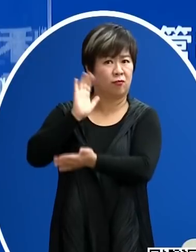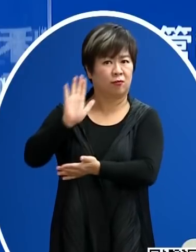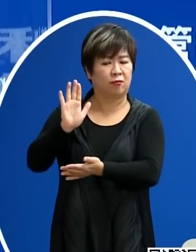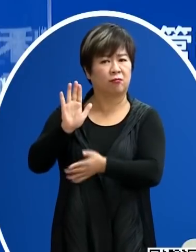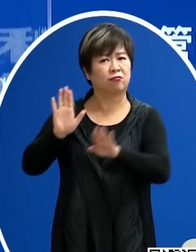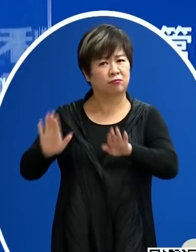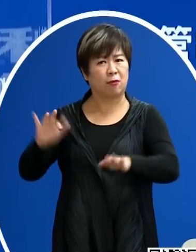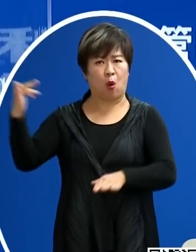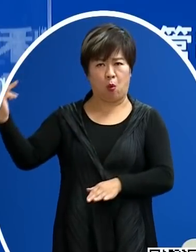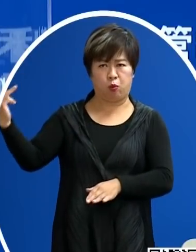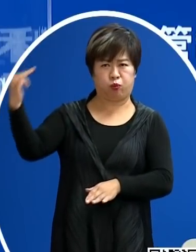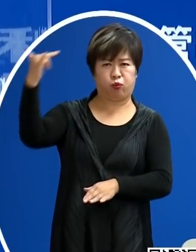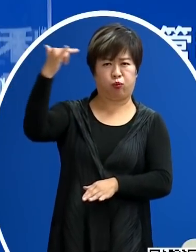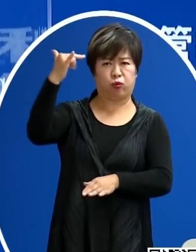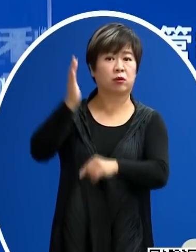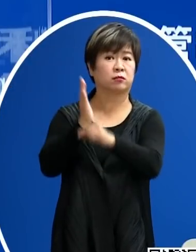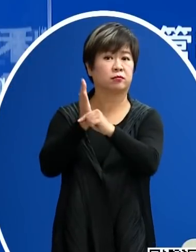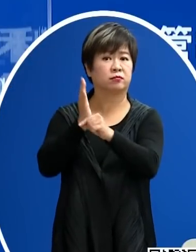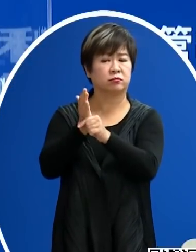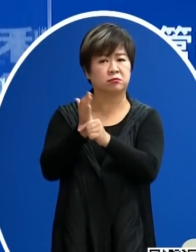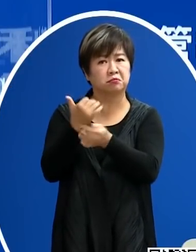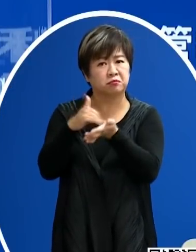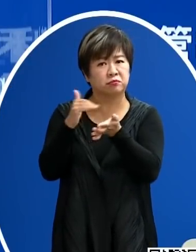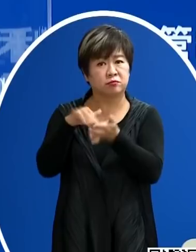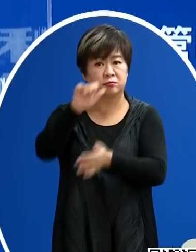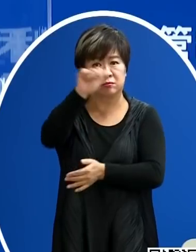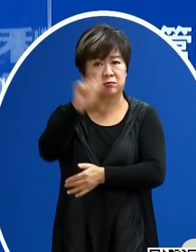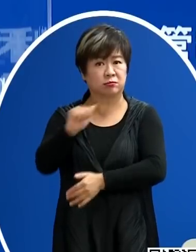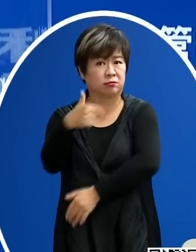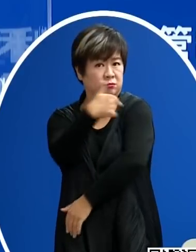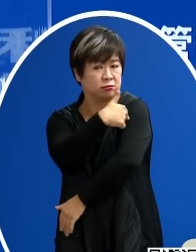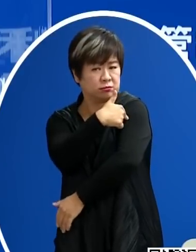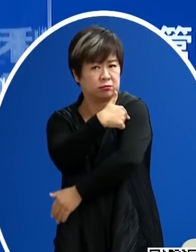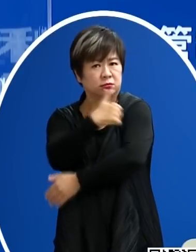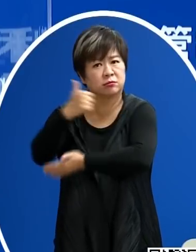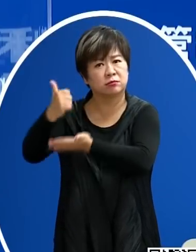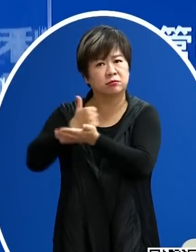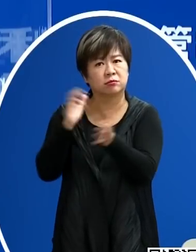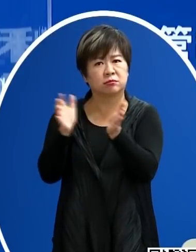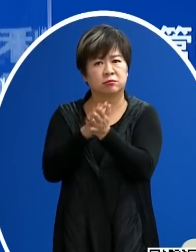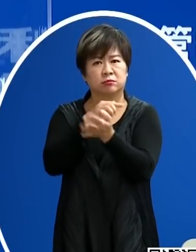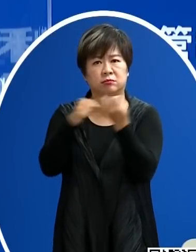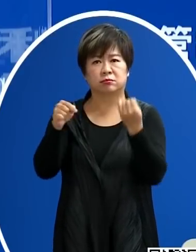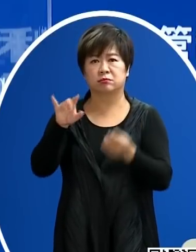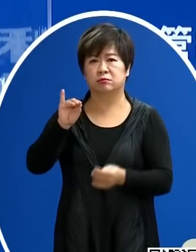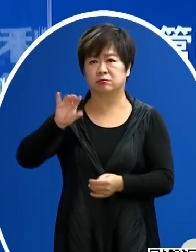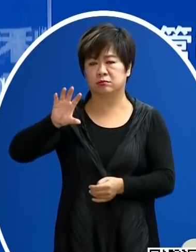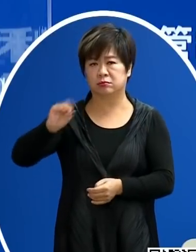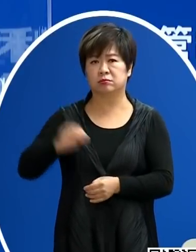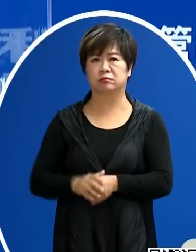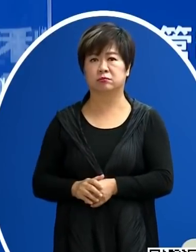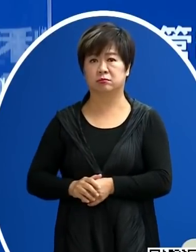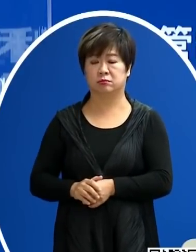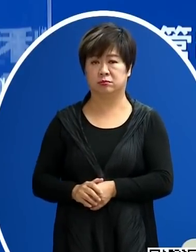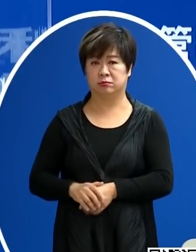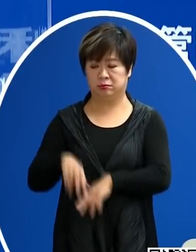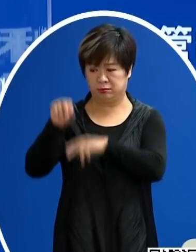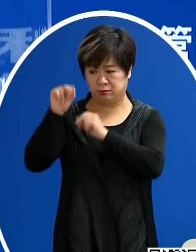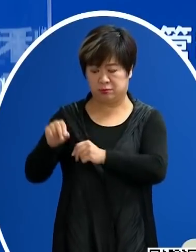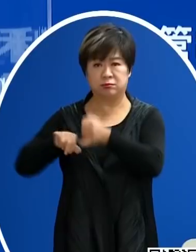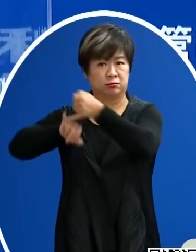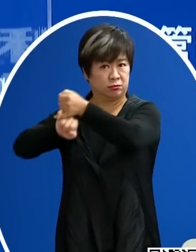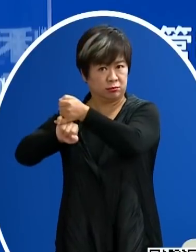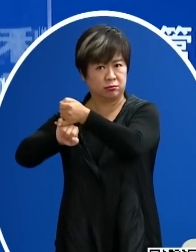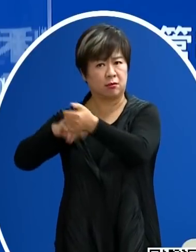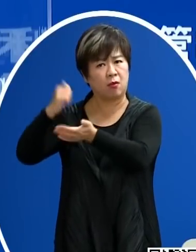该是已经起运了哈。那总共这个 A G 的疫苗，我们订了1000万剂哈，这双边购买的。那